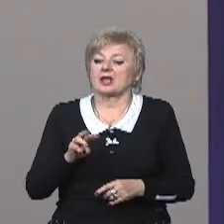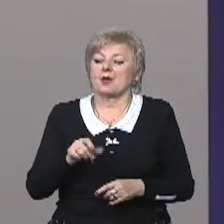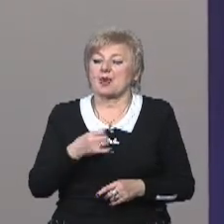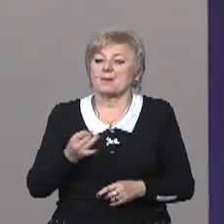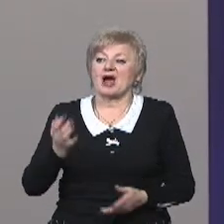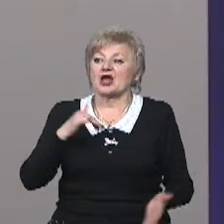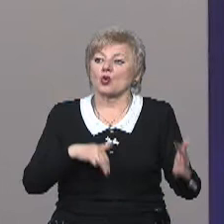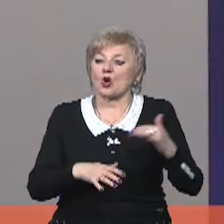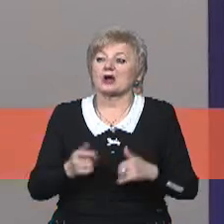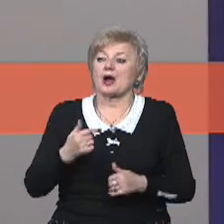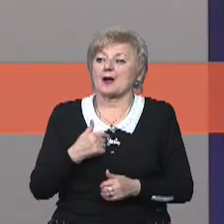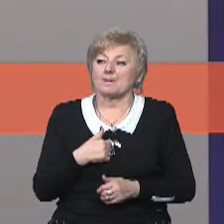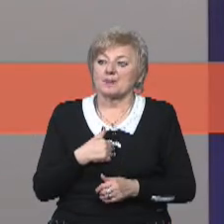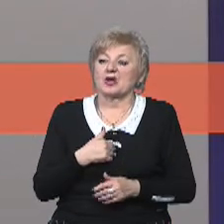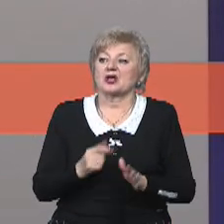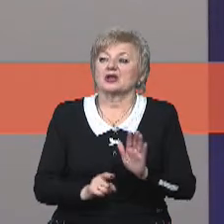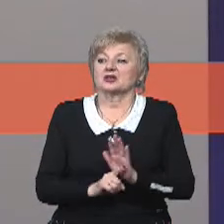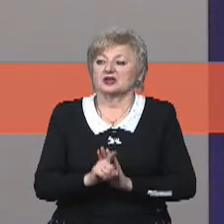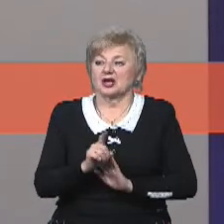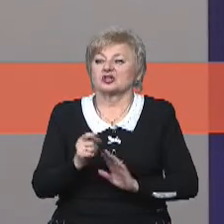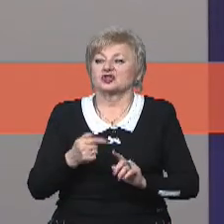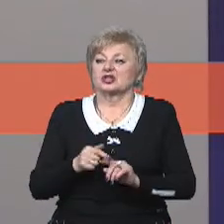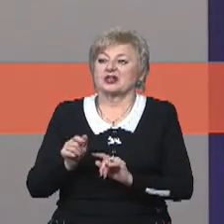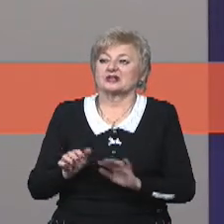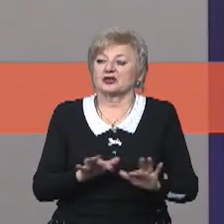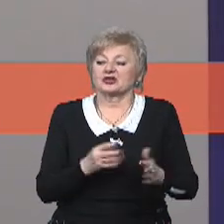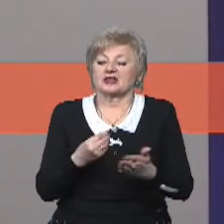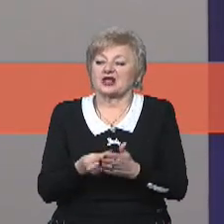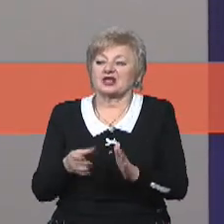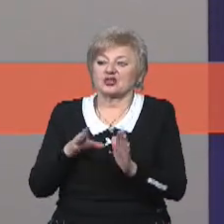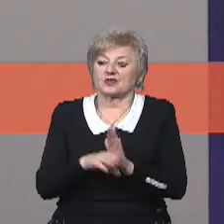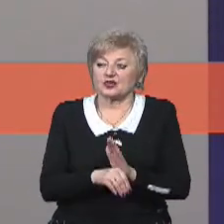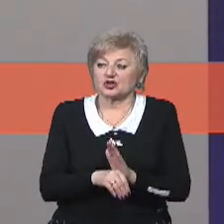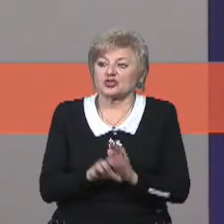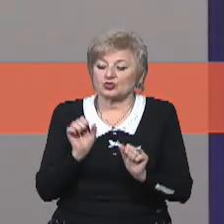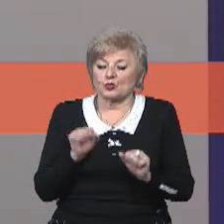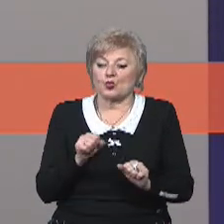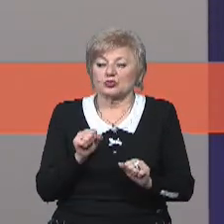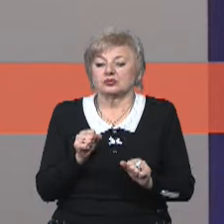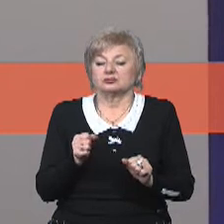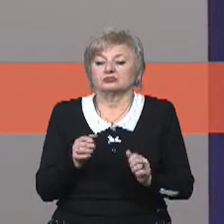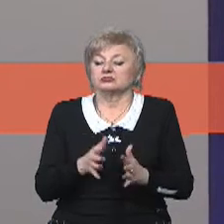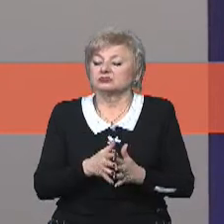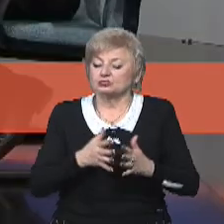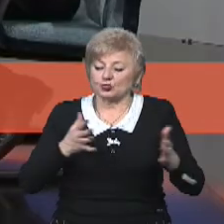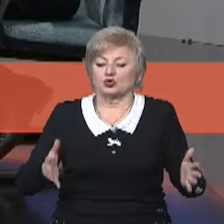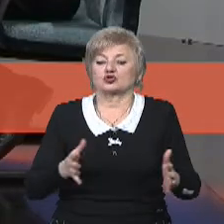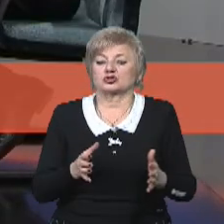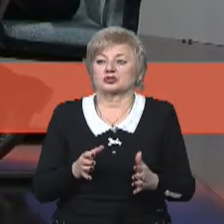почали вести цю компанію залучення коштів для того, щоб ми могли досліджувати більші об'єми.